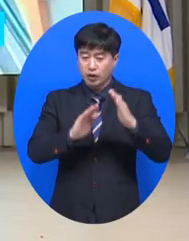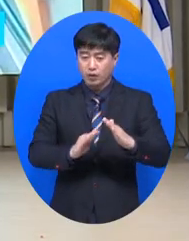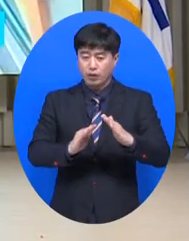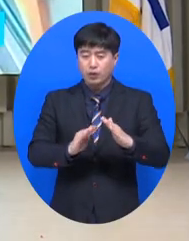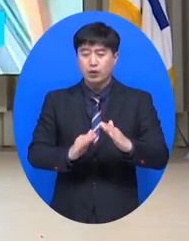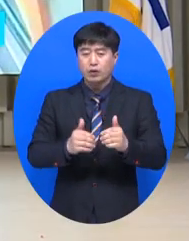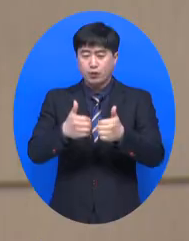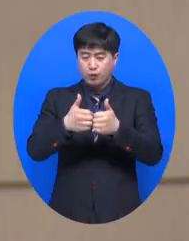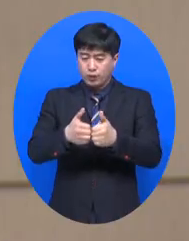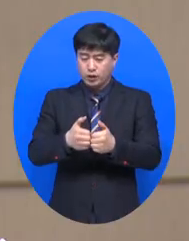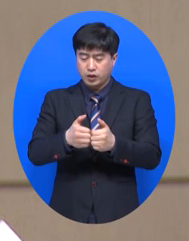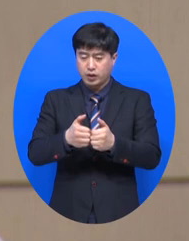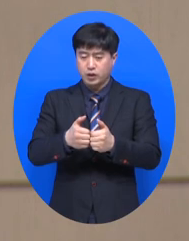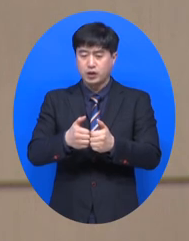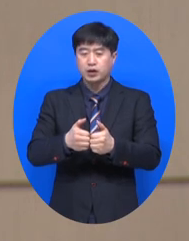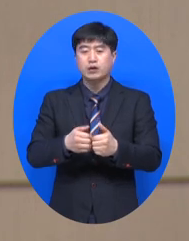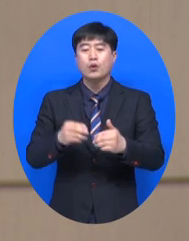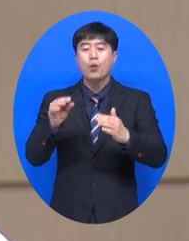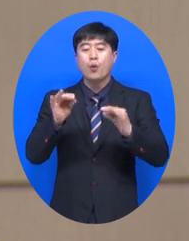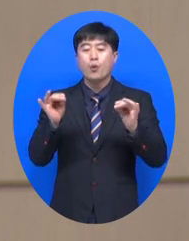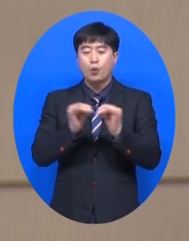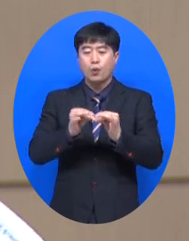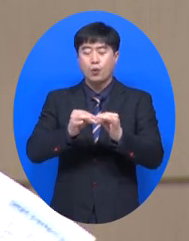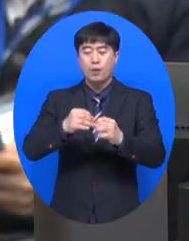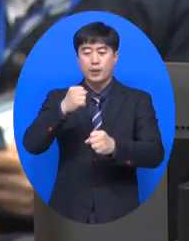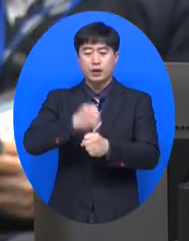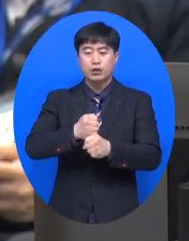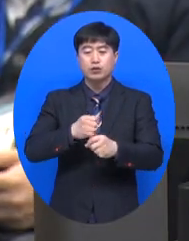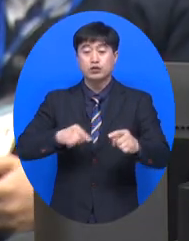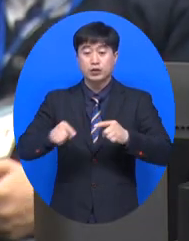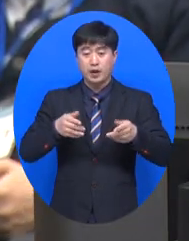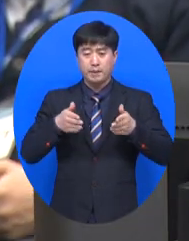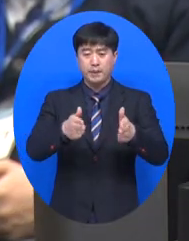심도 있는 수기 과정을 거쳐 공감대를 형성하고